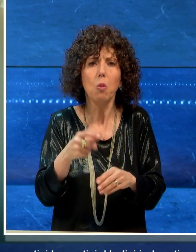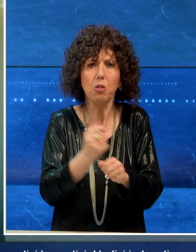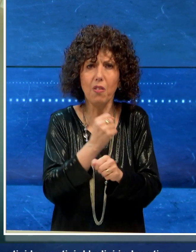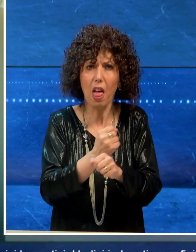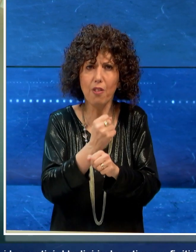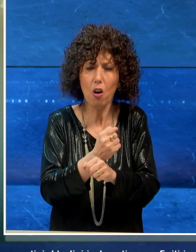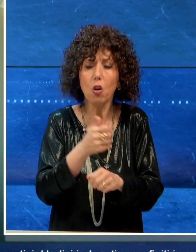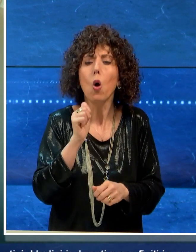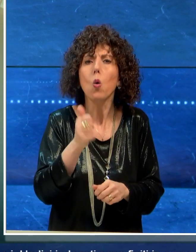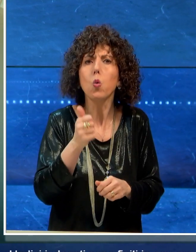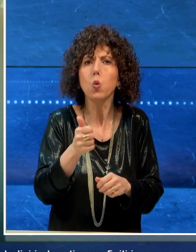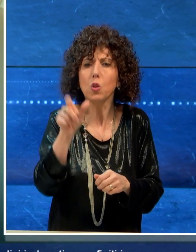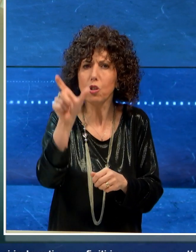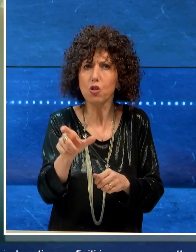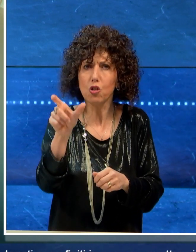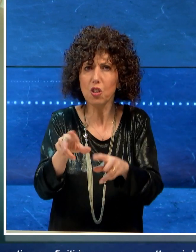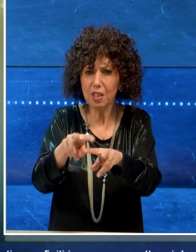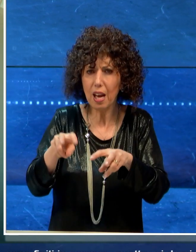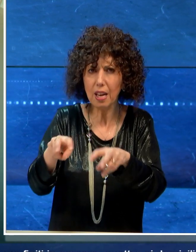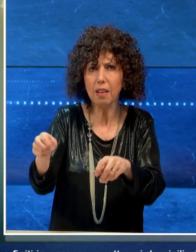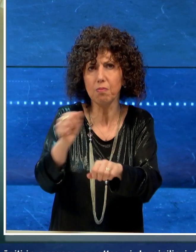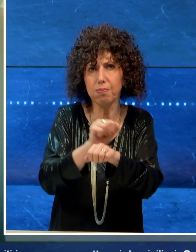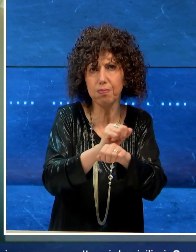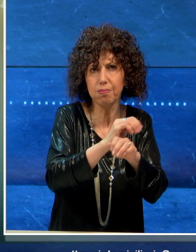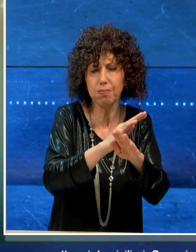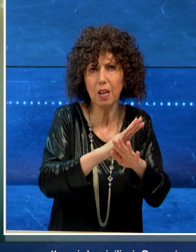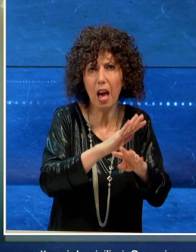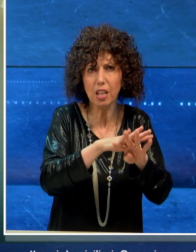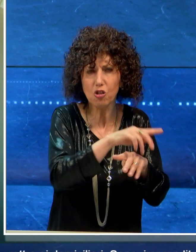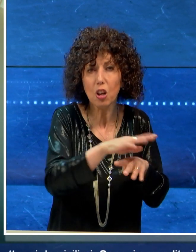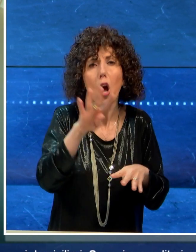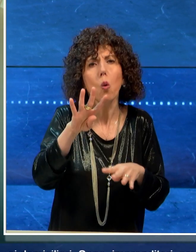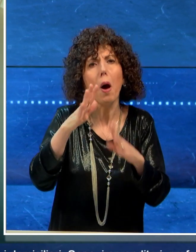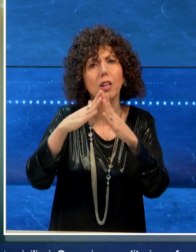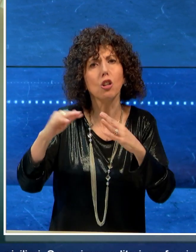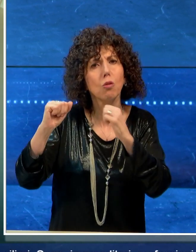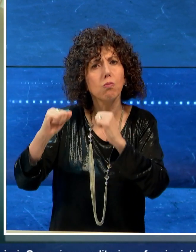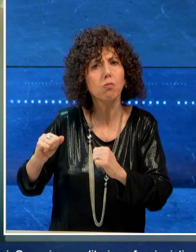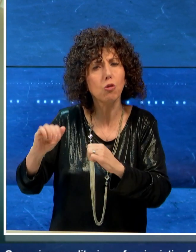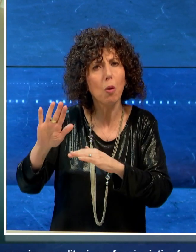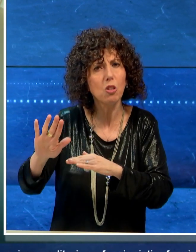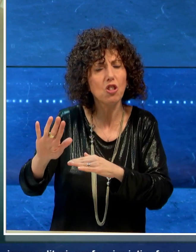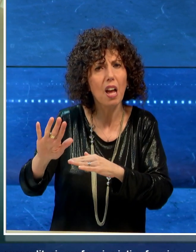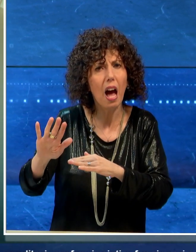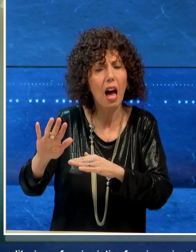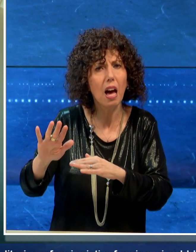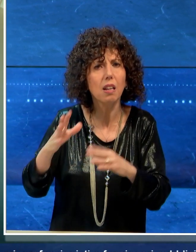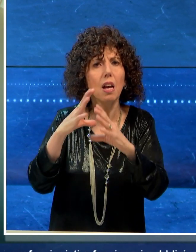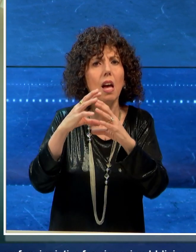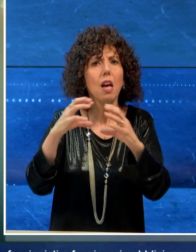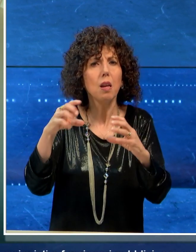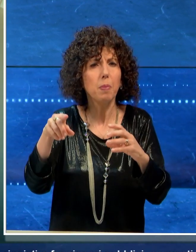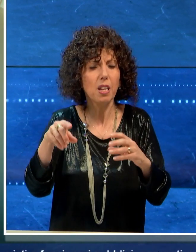11 indagati sono finiti in carcere quattro ai domiciliari sono imprenditori